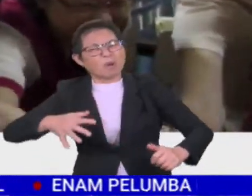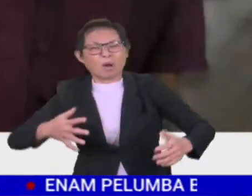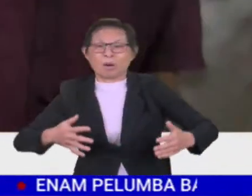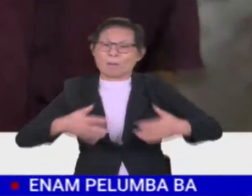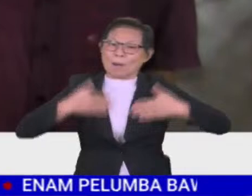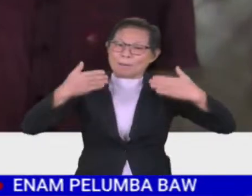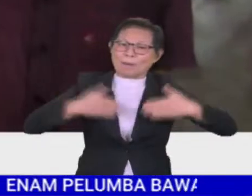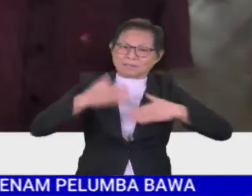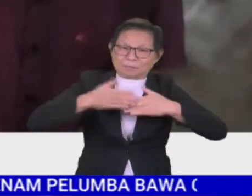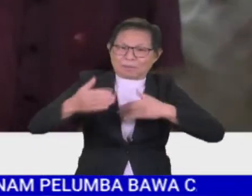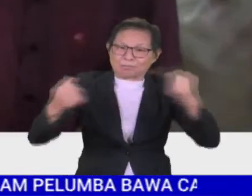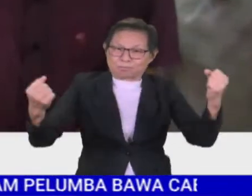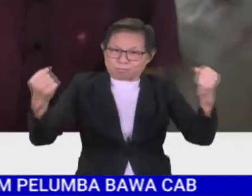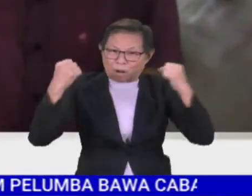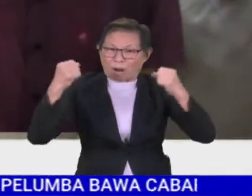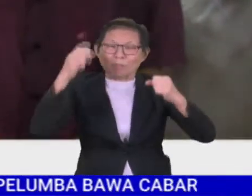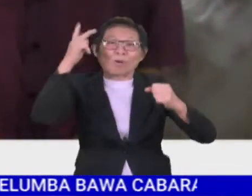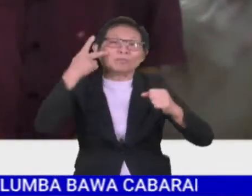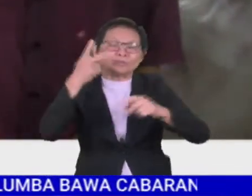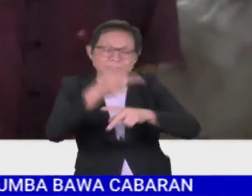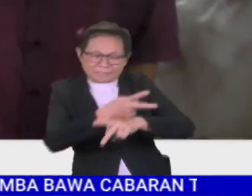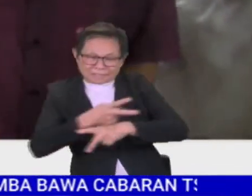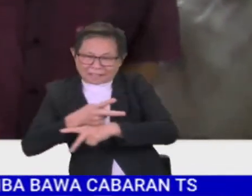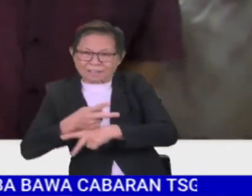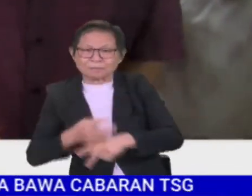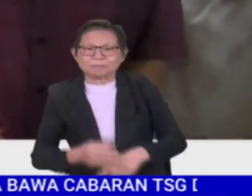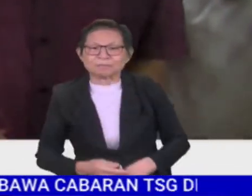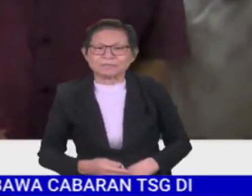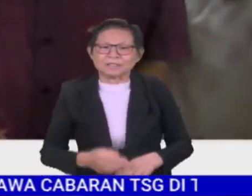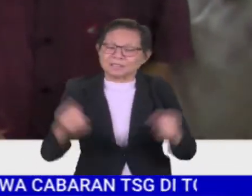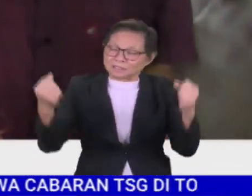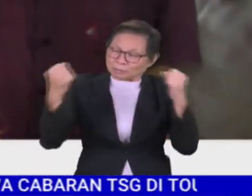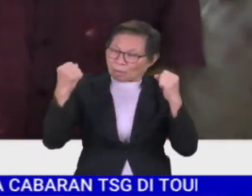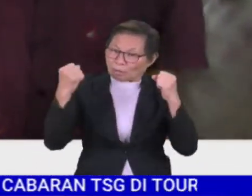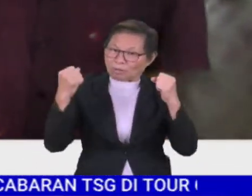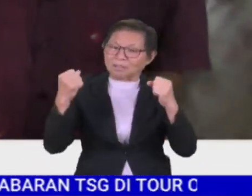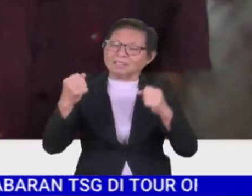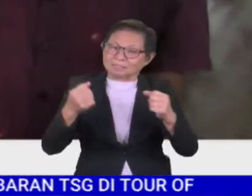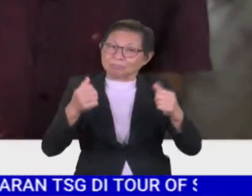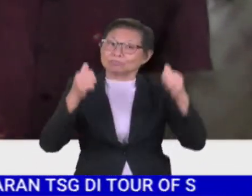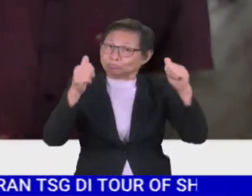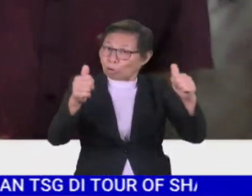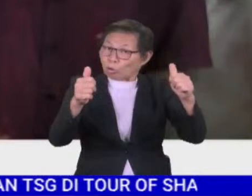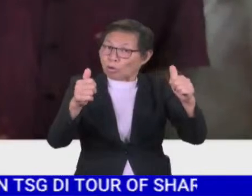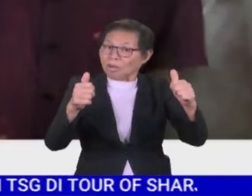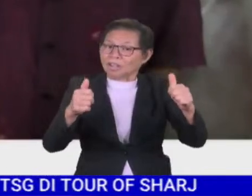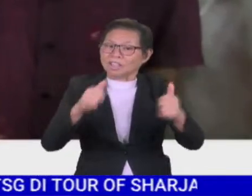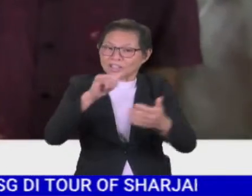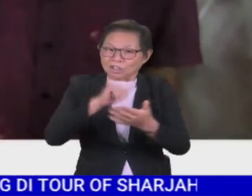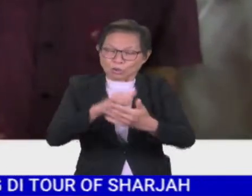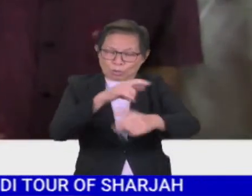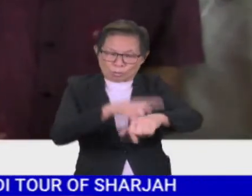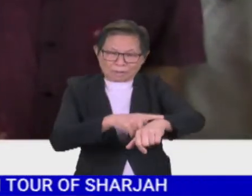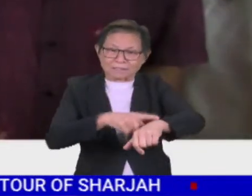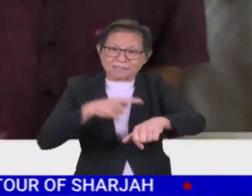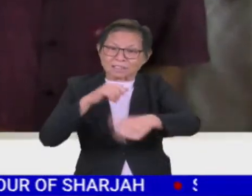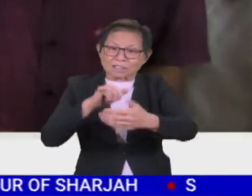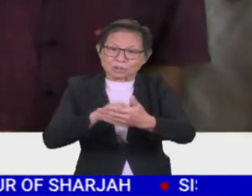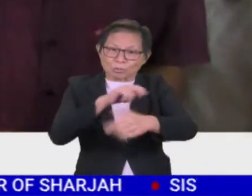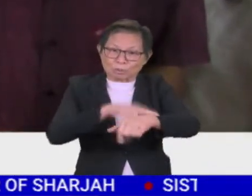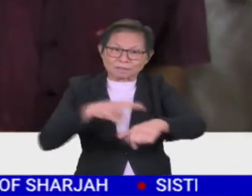kestabilan politik terdapat di jagakan suhu Lepas itu kalau kestabilan kita dapat jaga itulah yang masa kita boleh